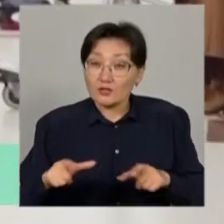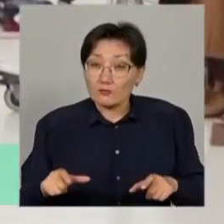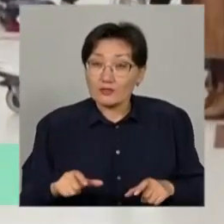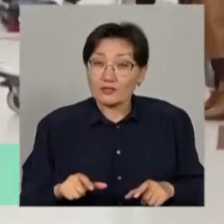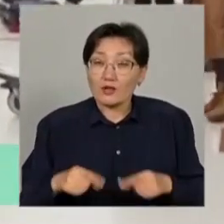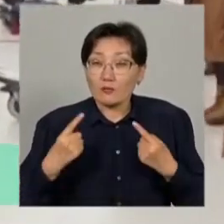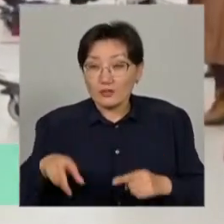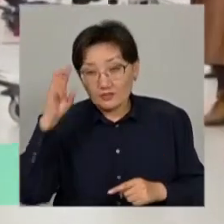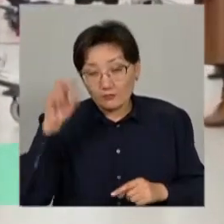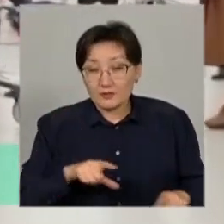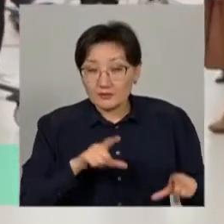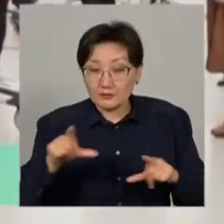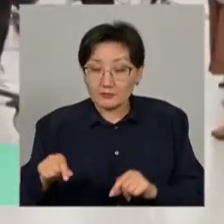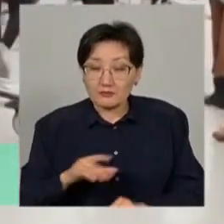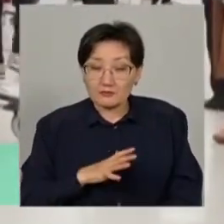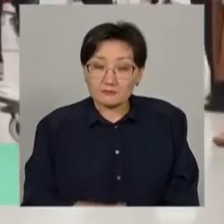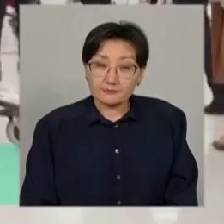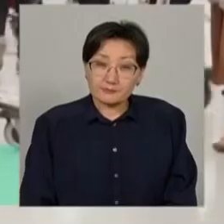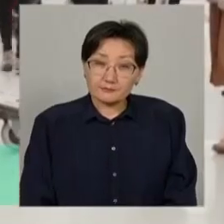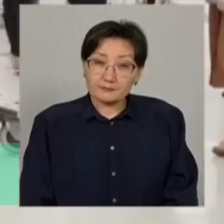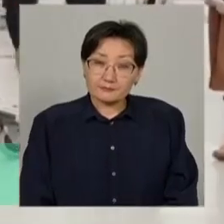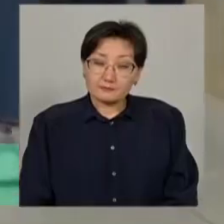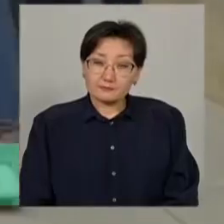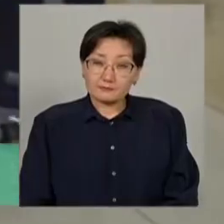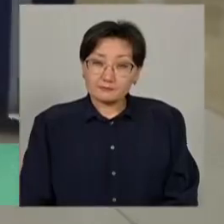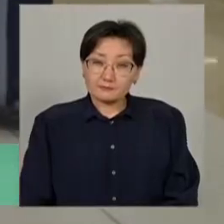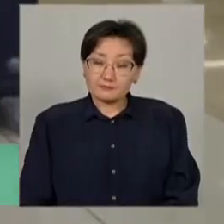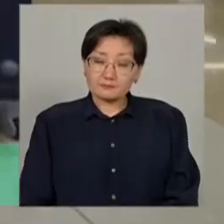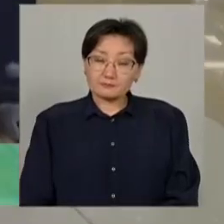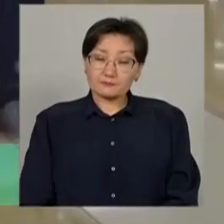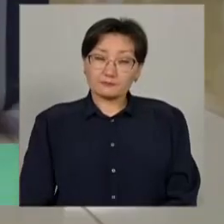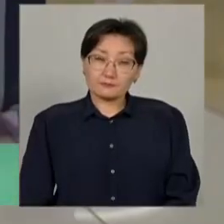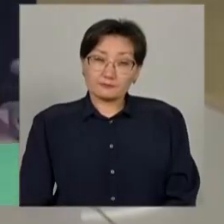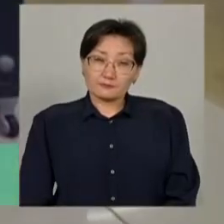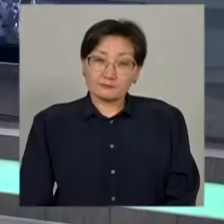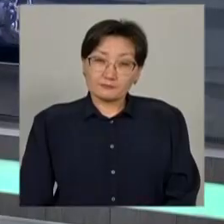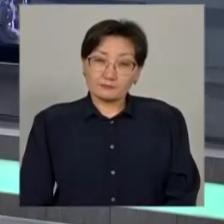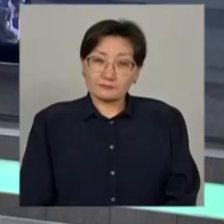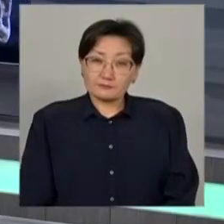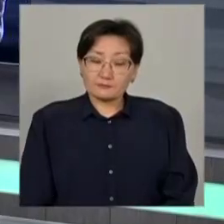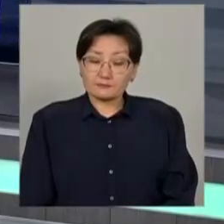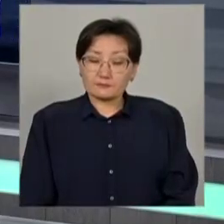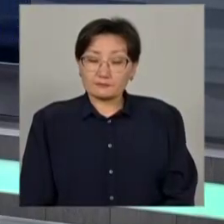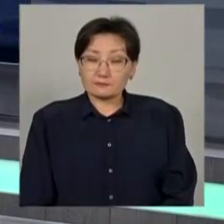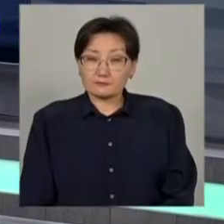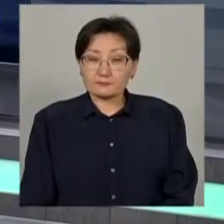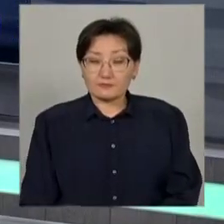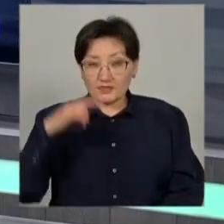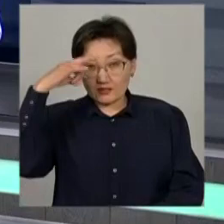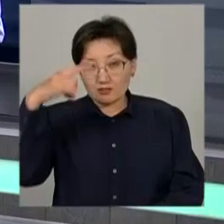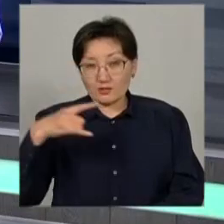тастап кеткен. Қамжат Мұхамеджан, Нұрлан Өтегенов, Алматы телеарнасы, Астана.